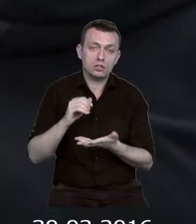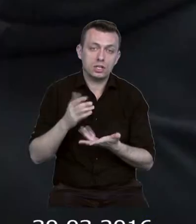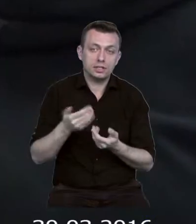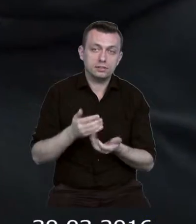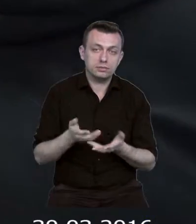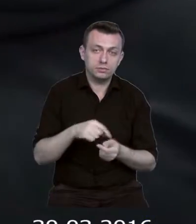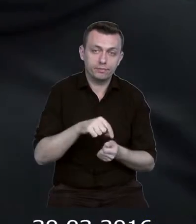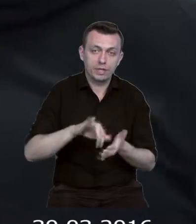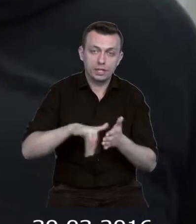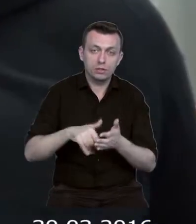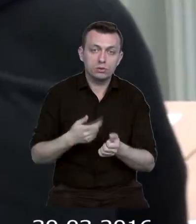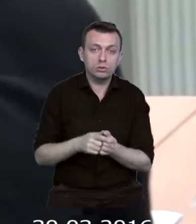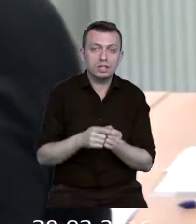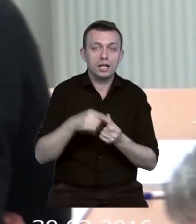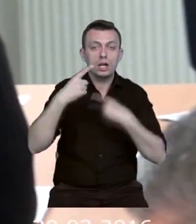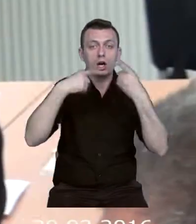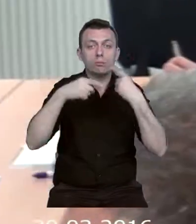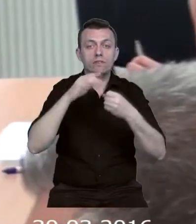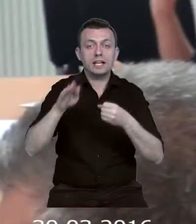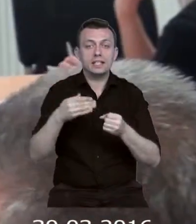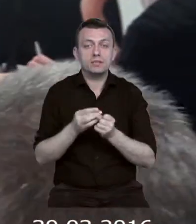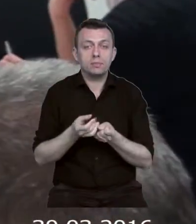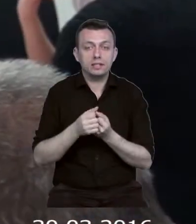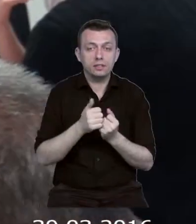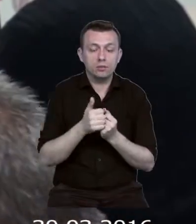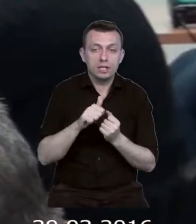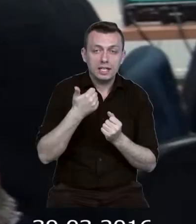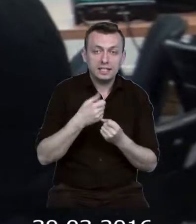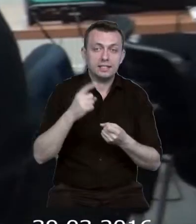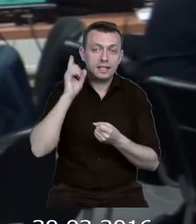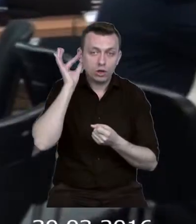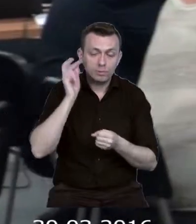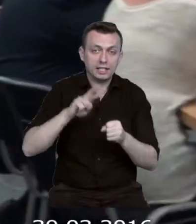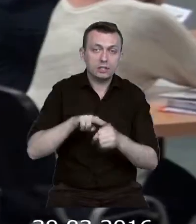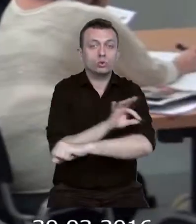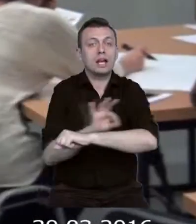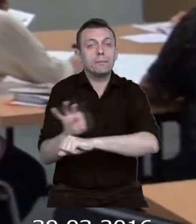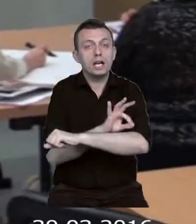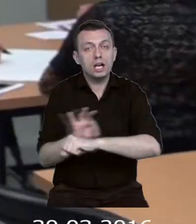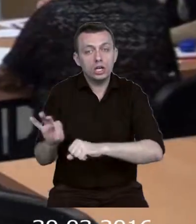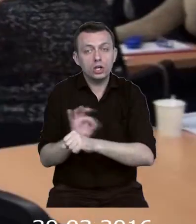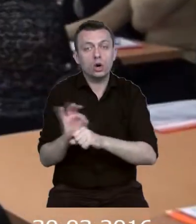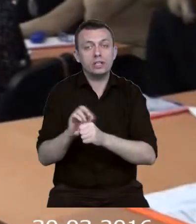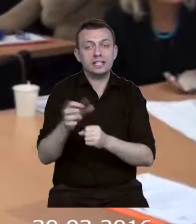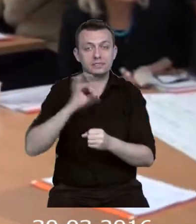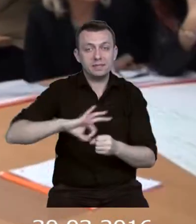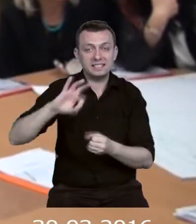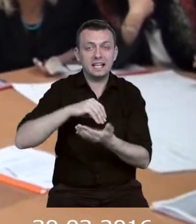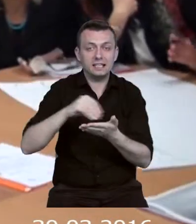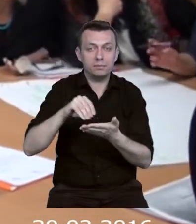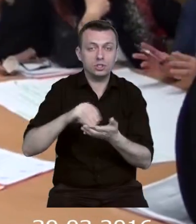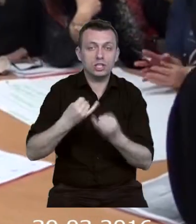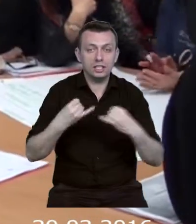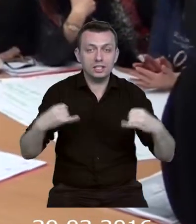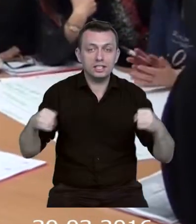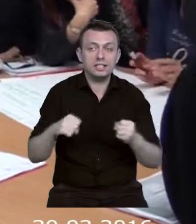innych działań w ramach budżetów obywatelskich. Prelegentkami będą Anna Dyderska, projekty w budżecie obywatelskim, dla kogo i z kim, i